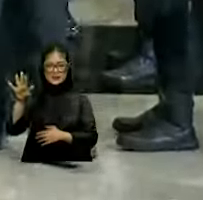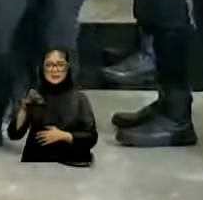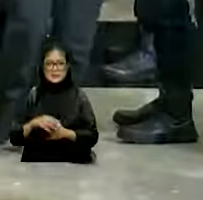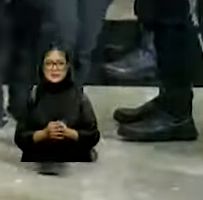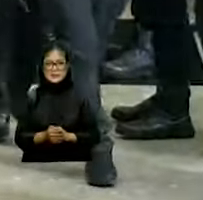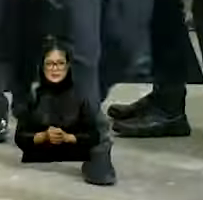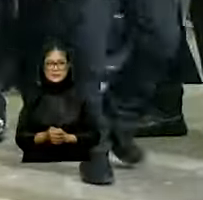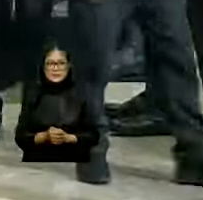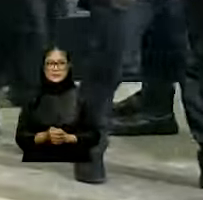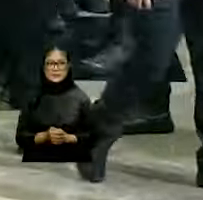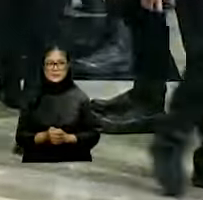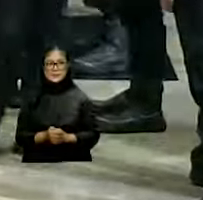liputans melaporkan